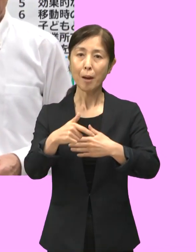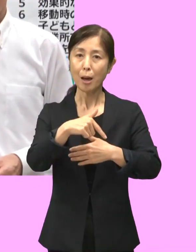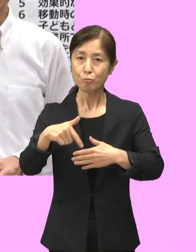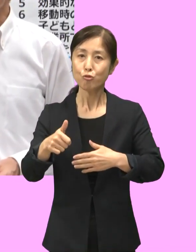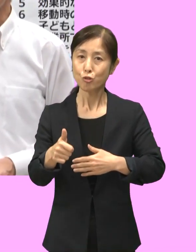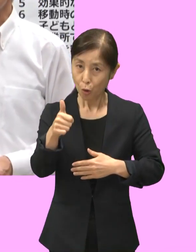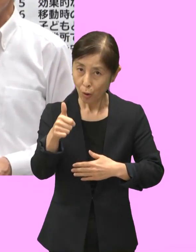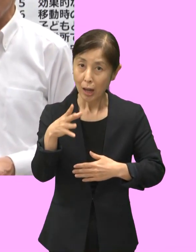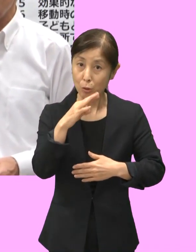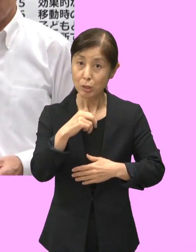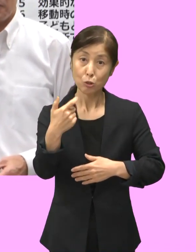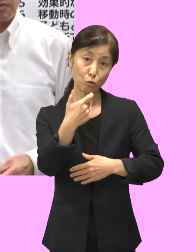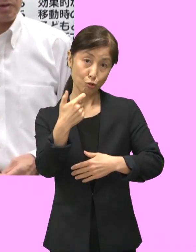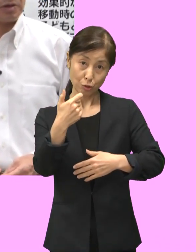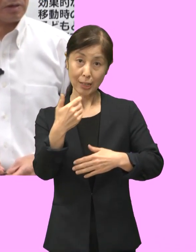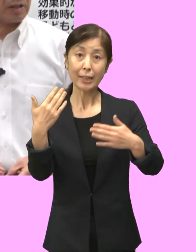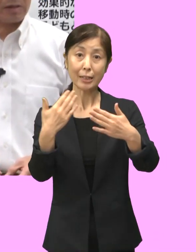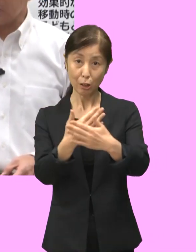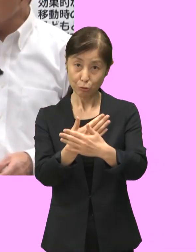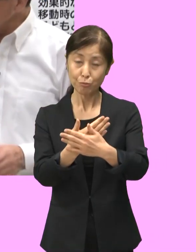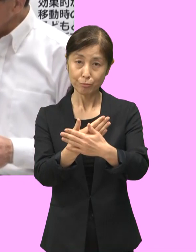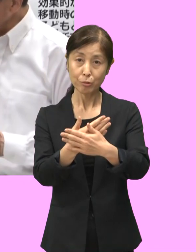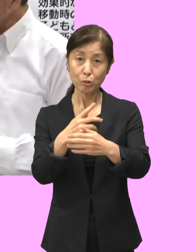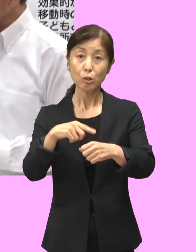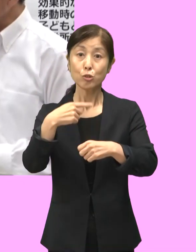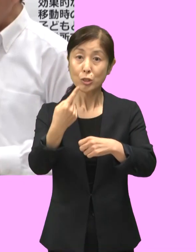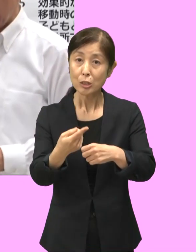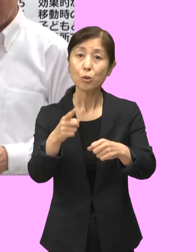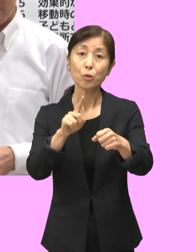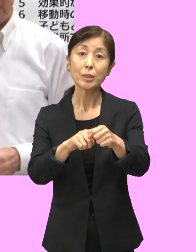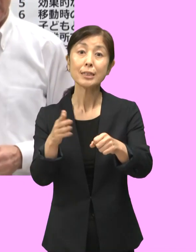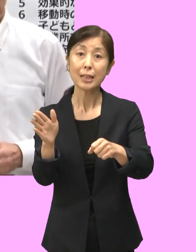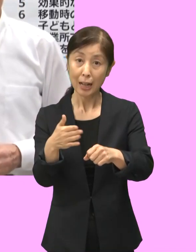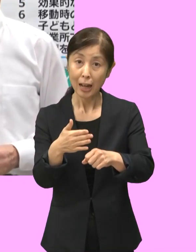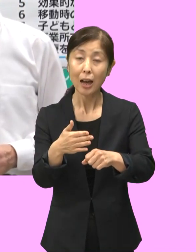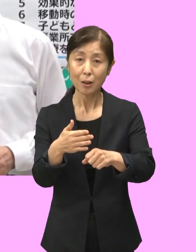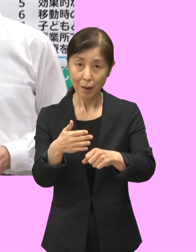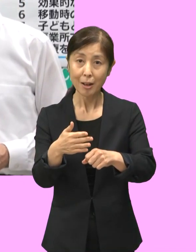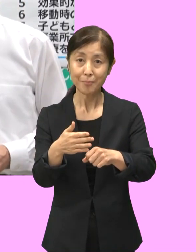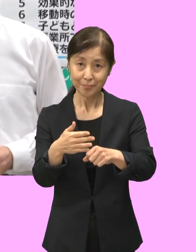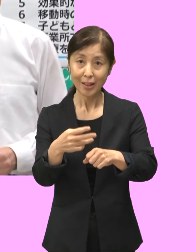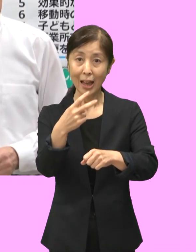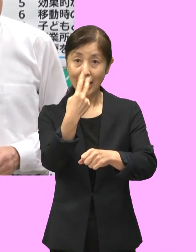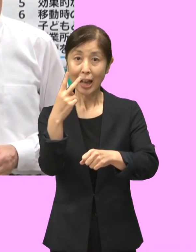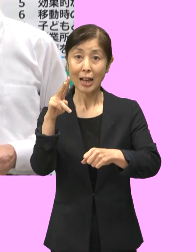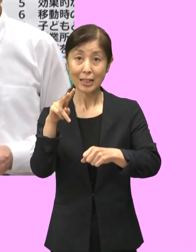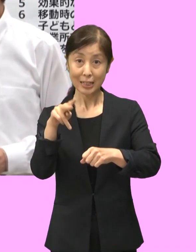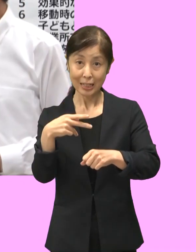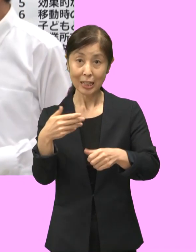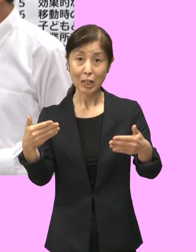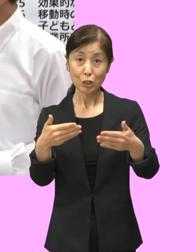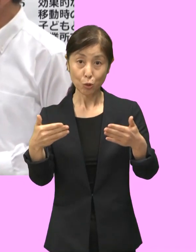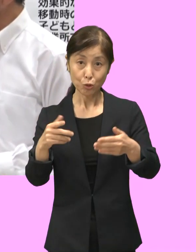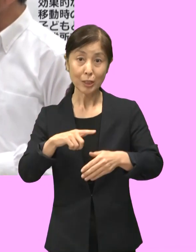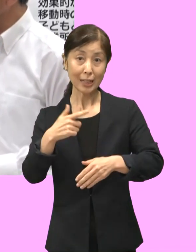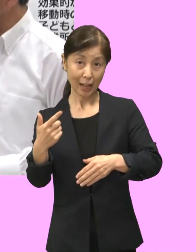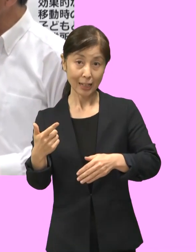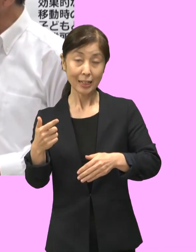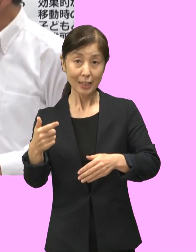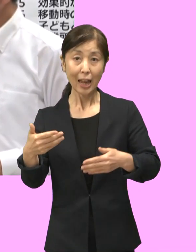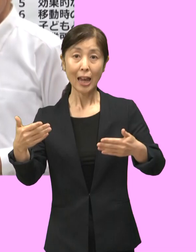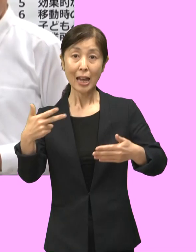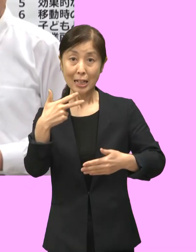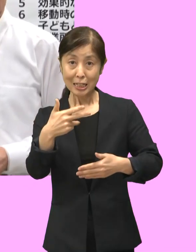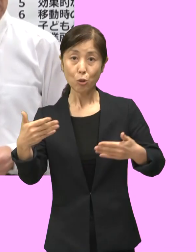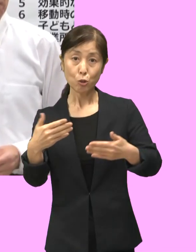歳を超えますと、その次の年からは管理職以外で市の職員とし